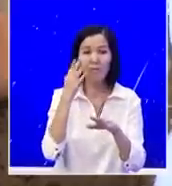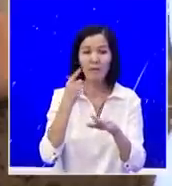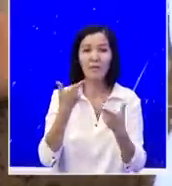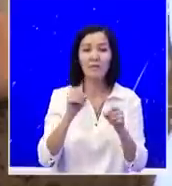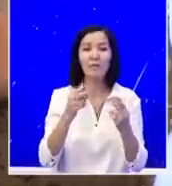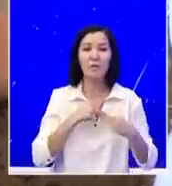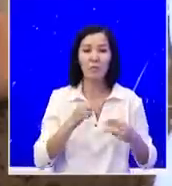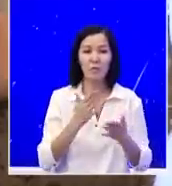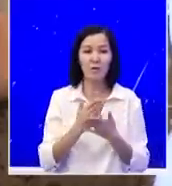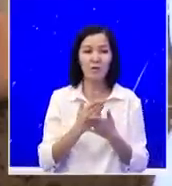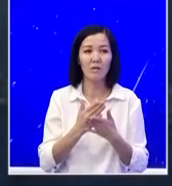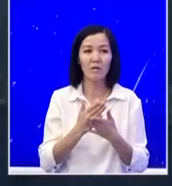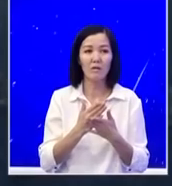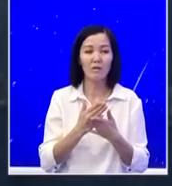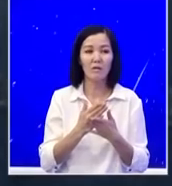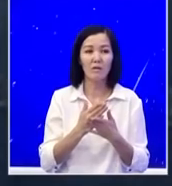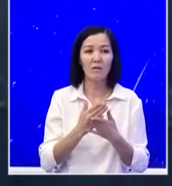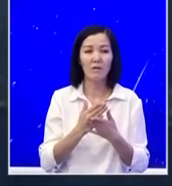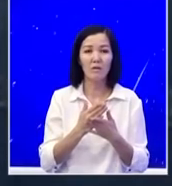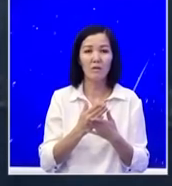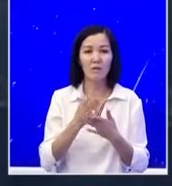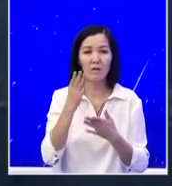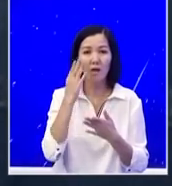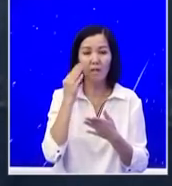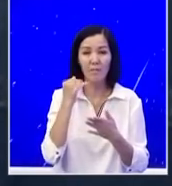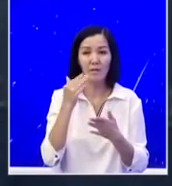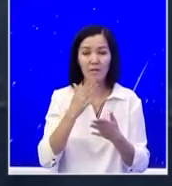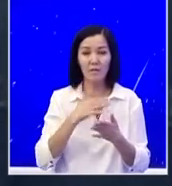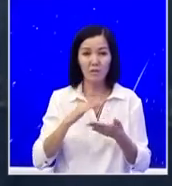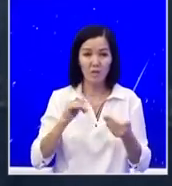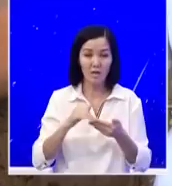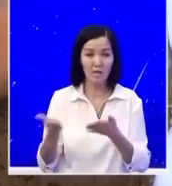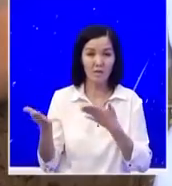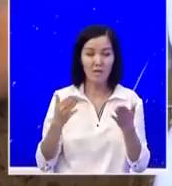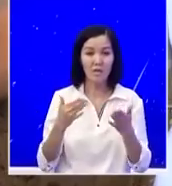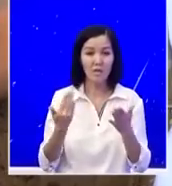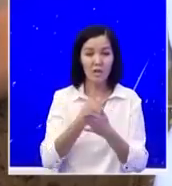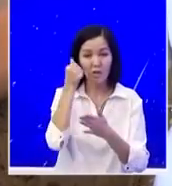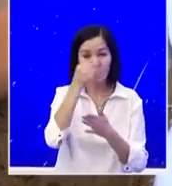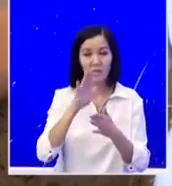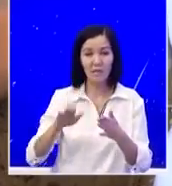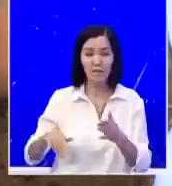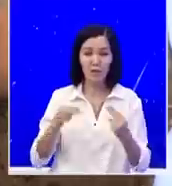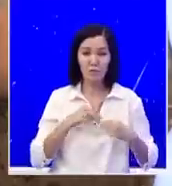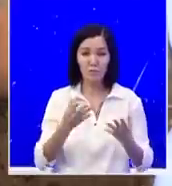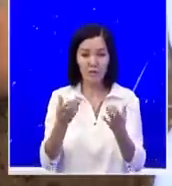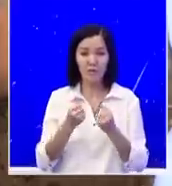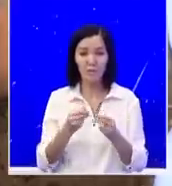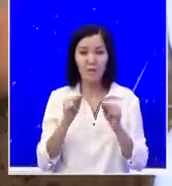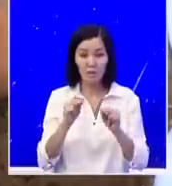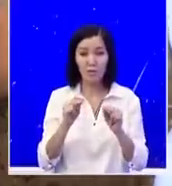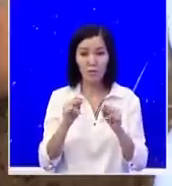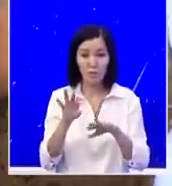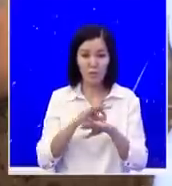істейді, хабарда істейді, сен Алматыдан бері шақырып алып, жаңа жылдан мен жұмысқа аламын. Шілде нақты үйленесің ғой